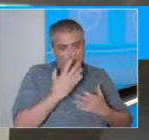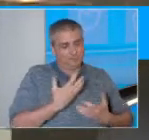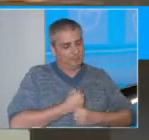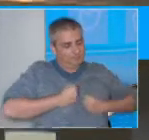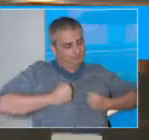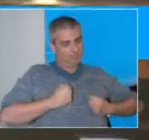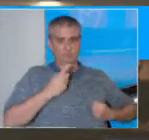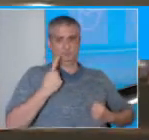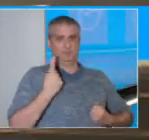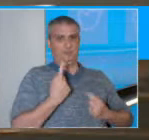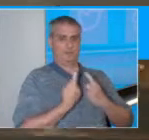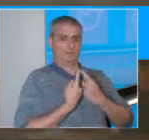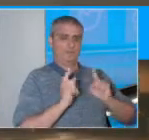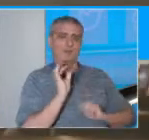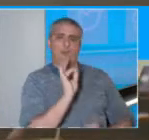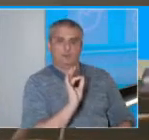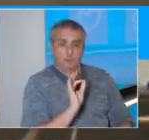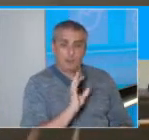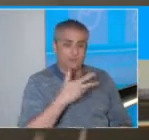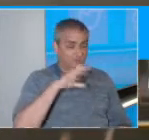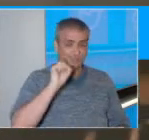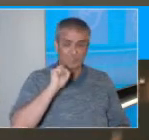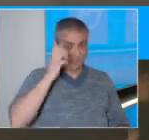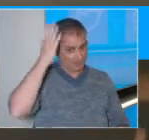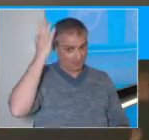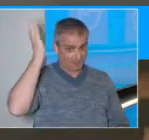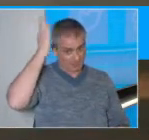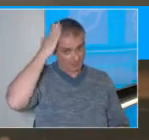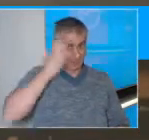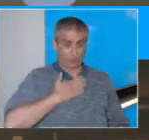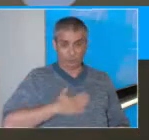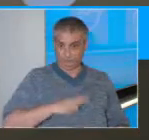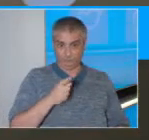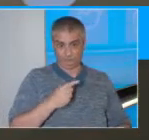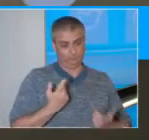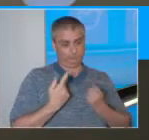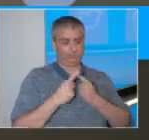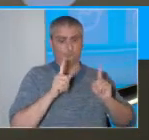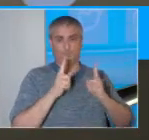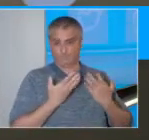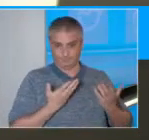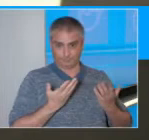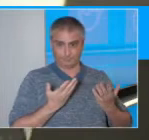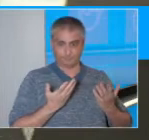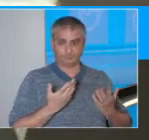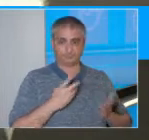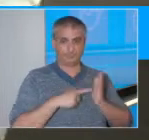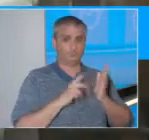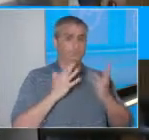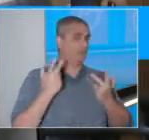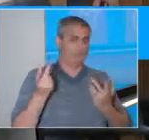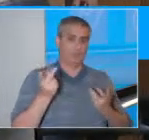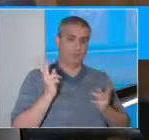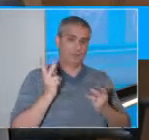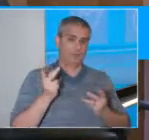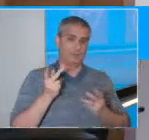לעשות את הבידול שלו. שר ובנט רוצים אולי לבדל את עצמם ולהראות למה אפשר להצביע